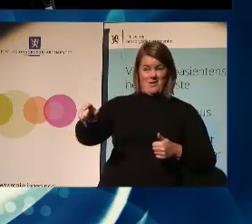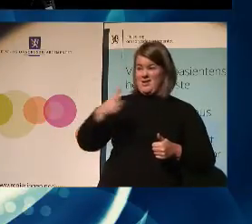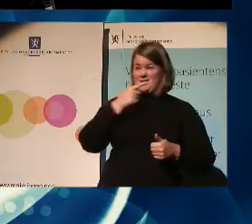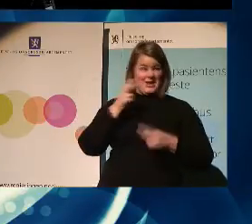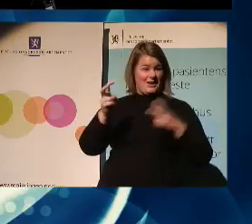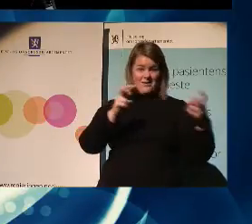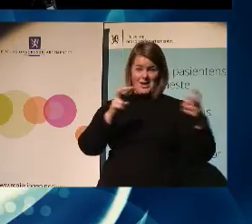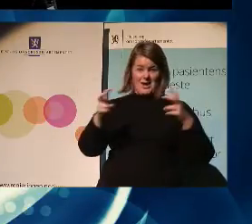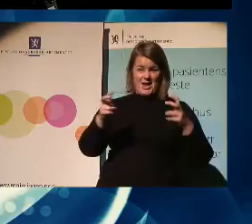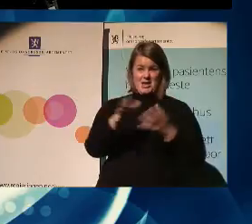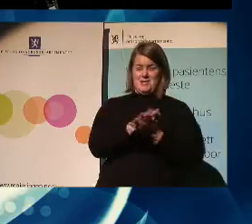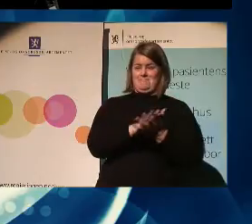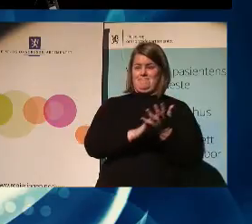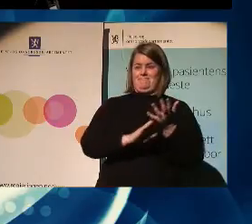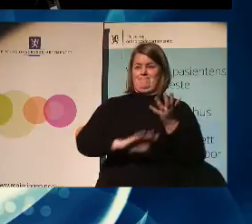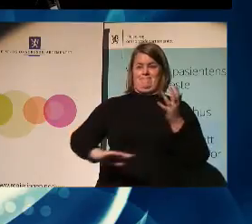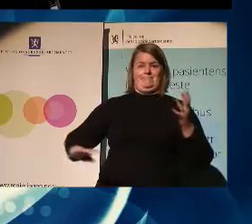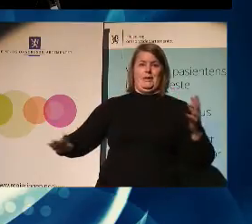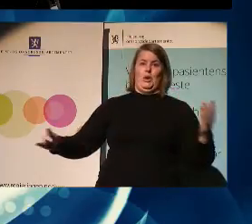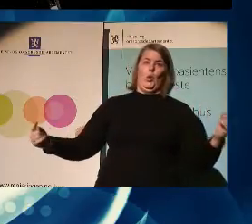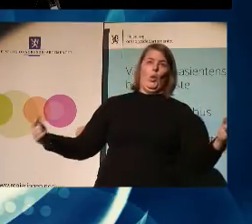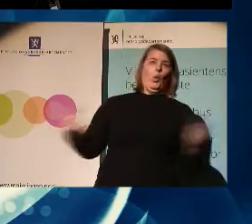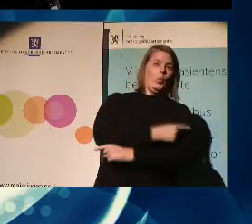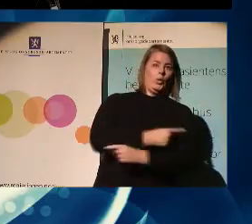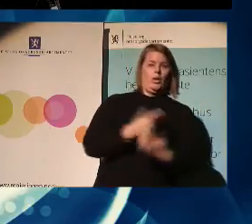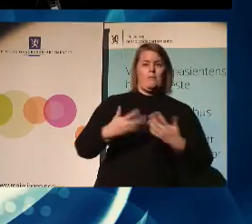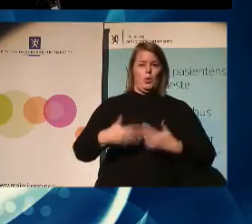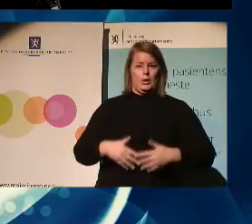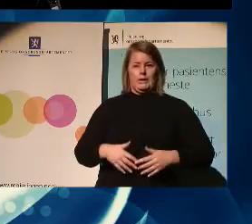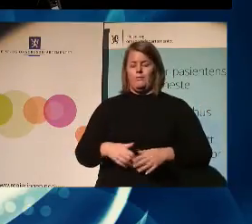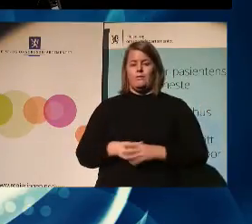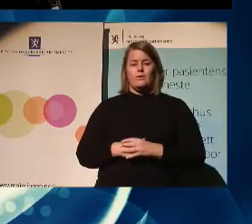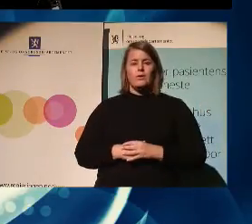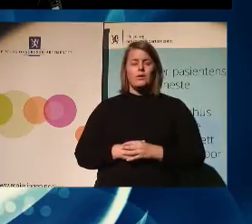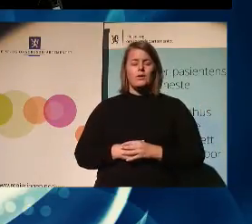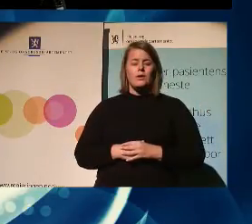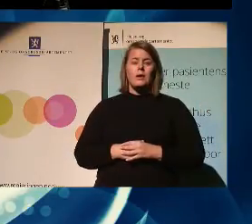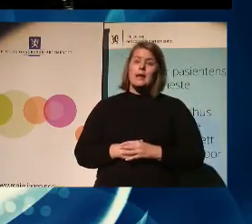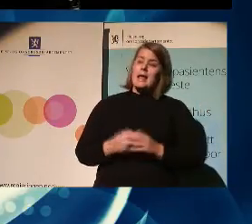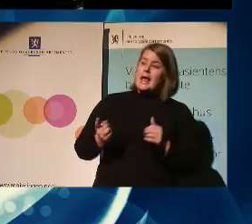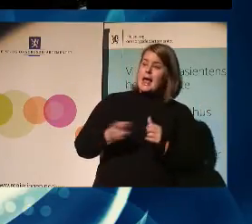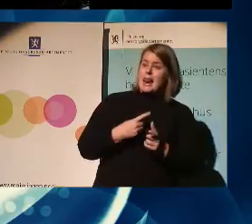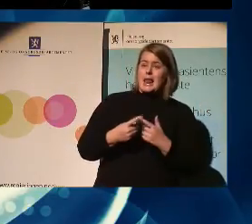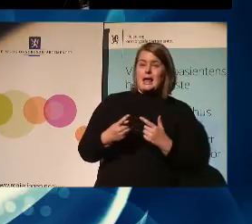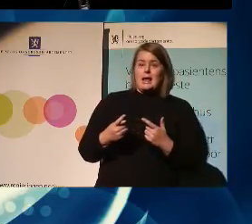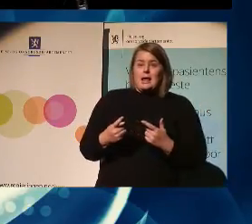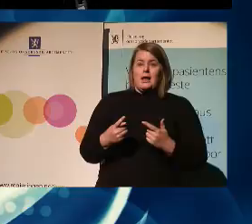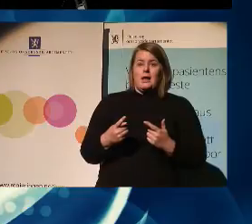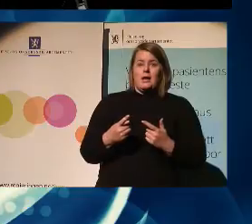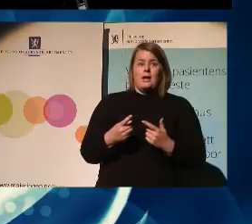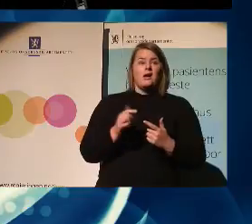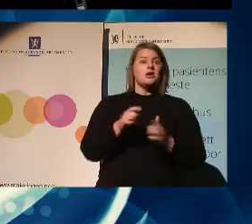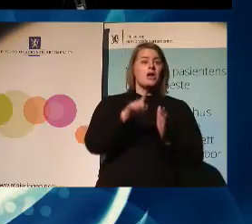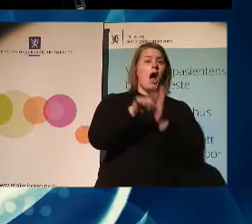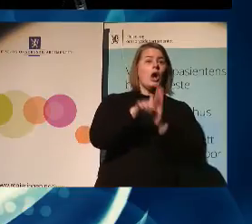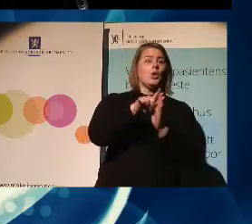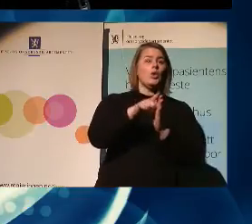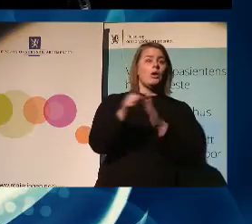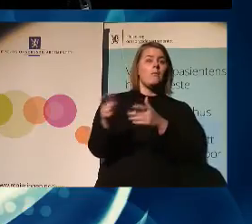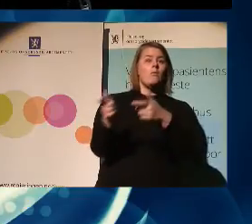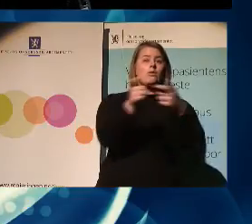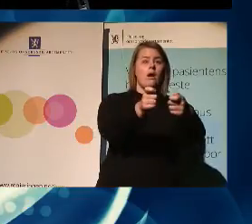Vil sannsynligvis være, jeg håper å si, kontraproduktivt for den pasienten sånn som det. Eller for ikke å snakke om akuttmottakene. Så